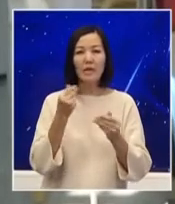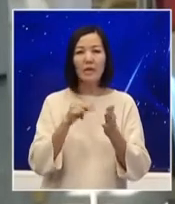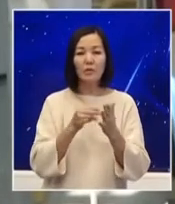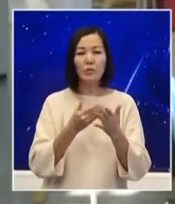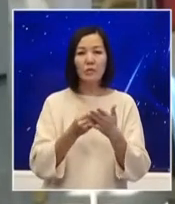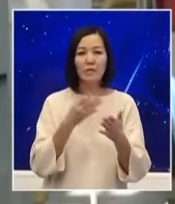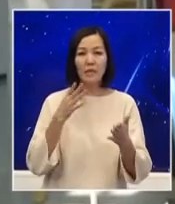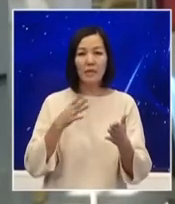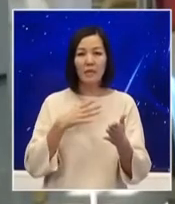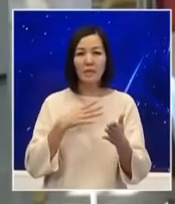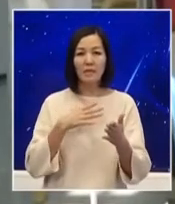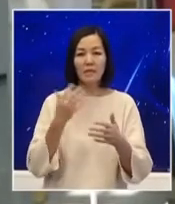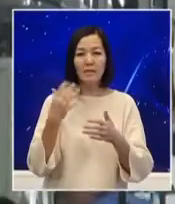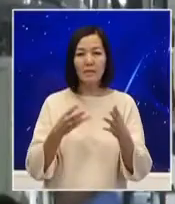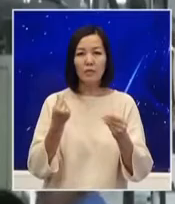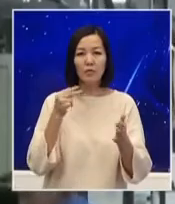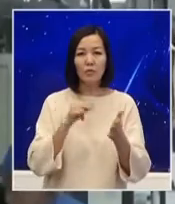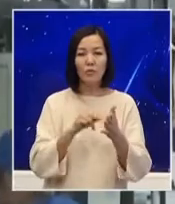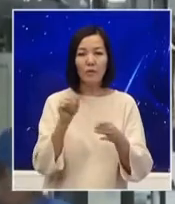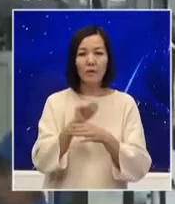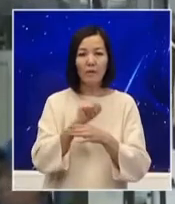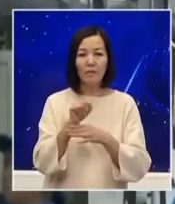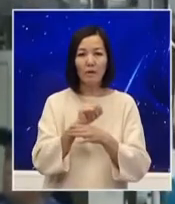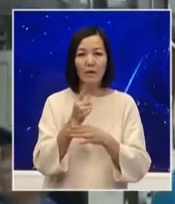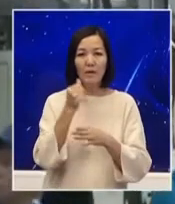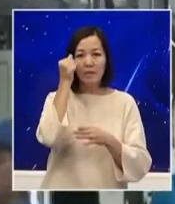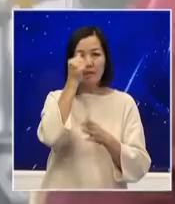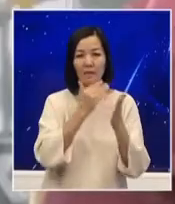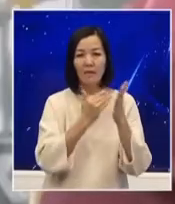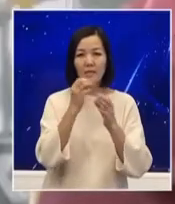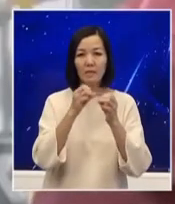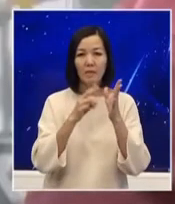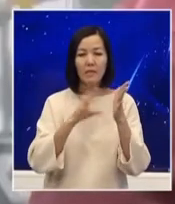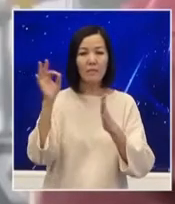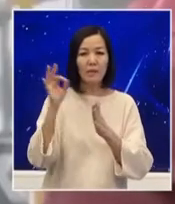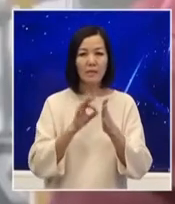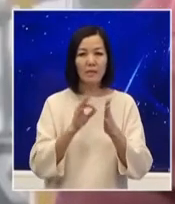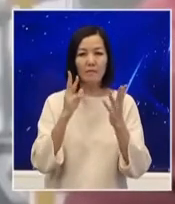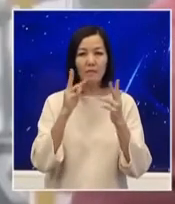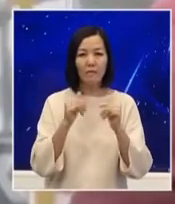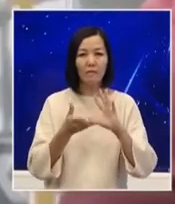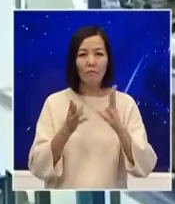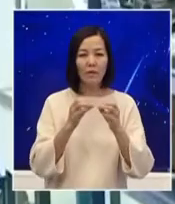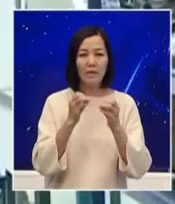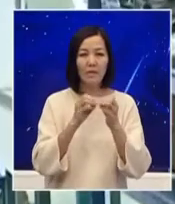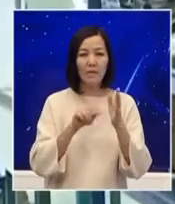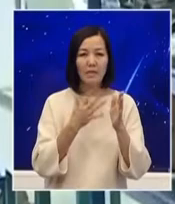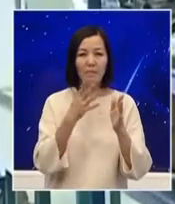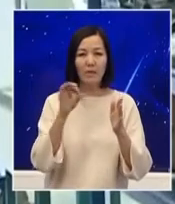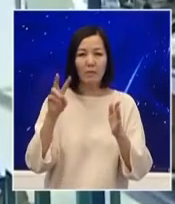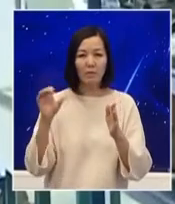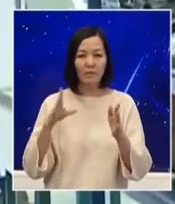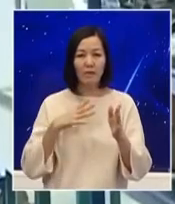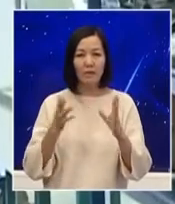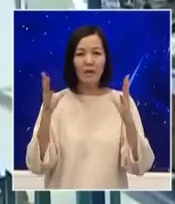Как сообщалось ранее, средняя стоимость легкового автомобиля за год выросла на 17% и составляет порядка 10,5